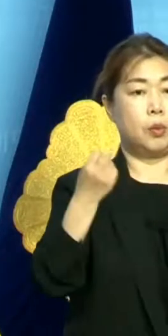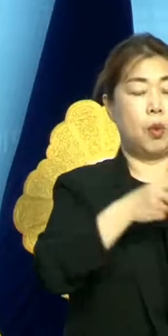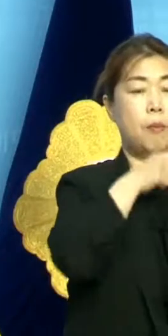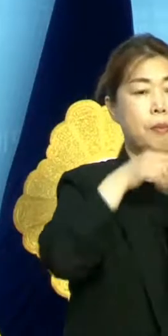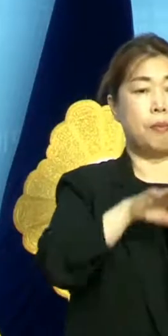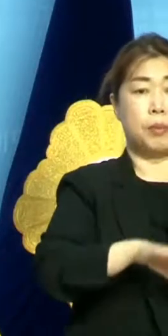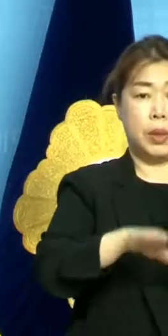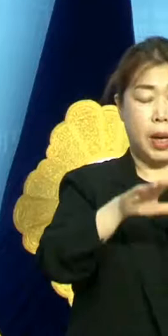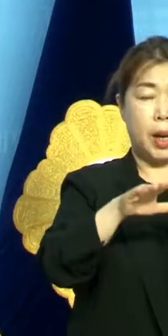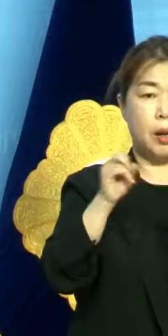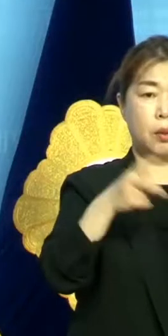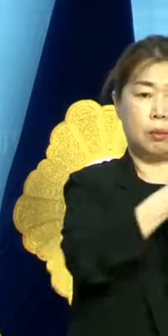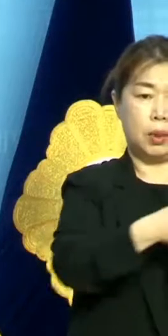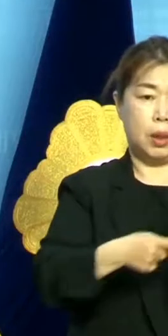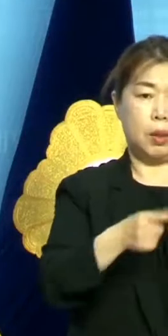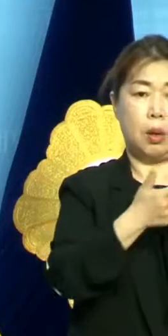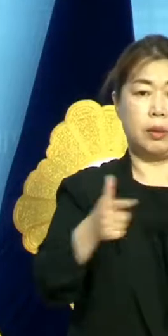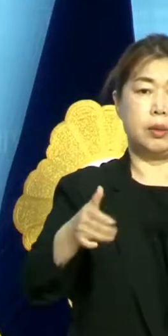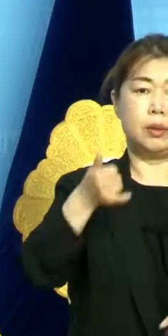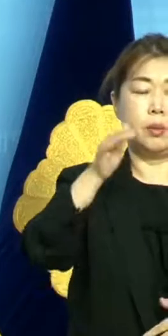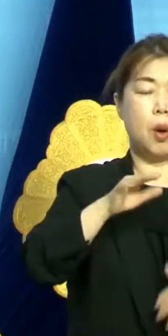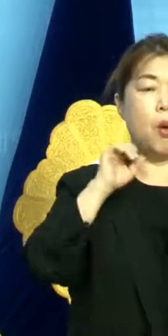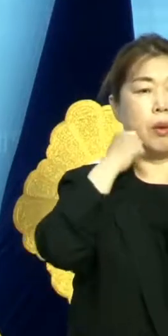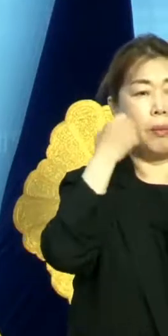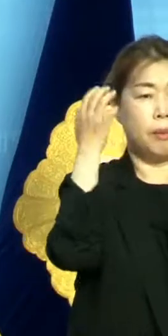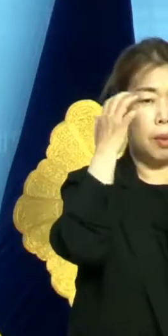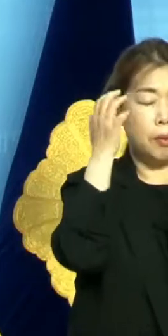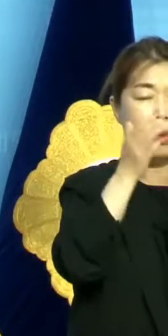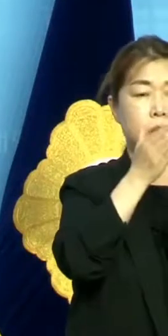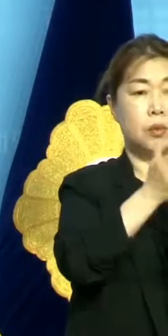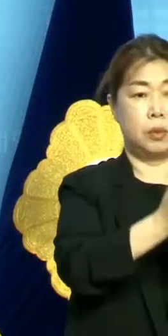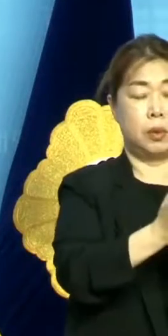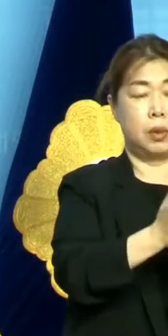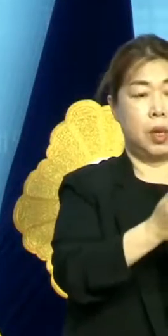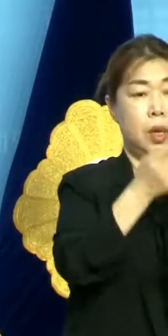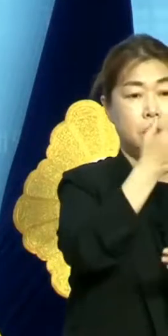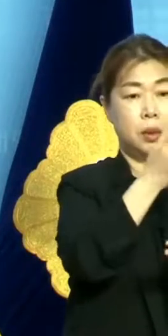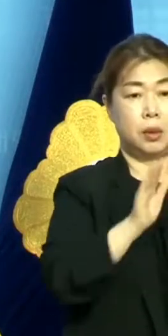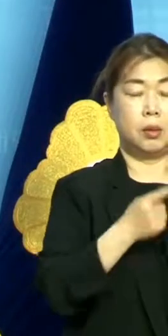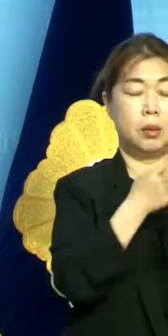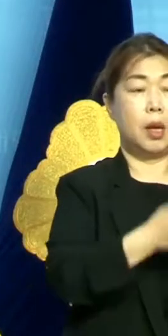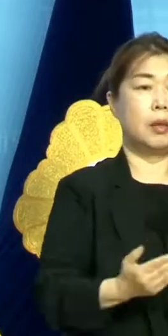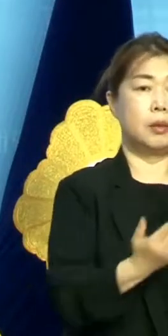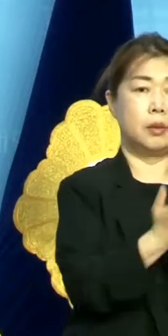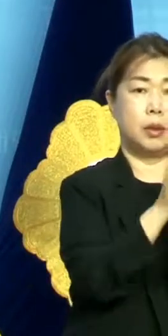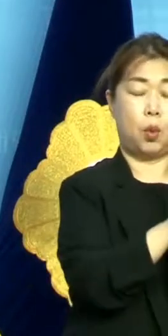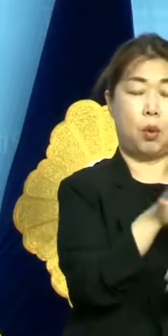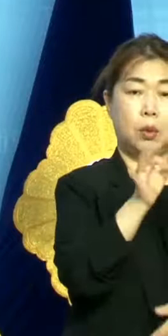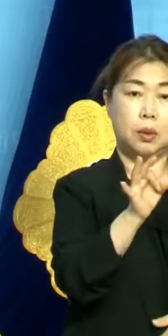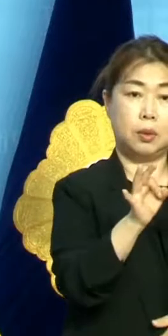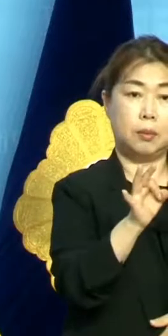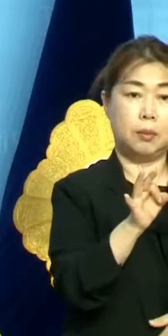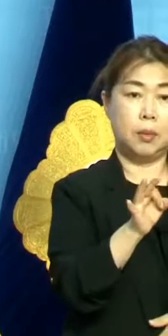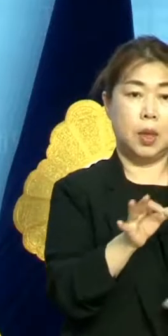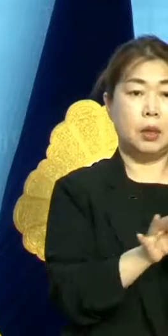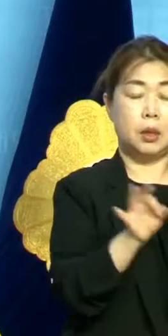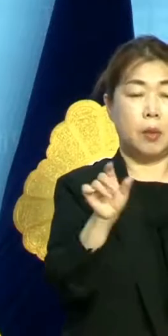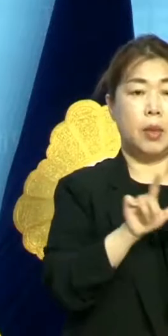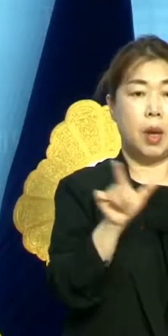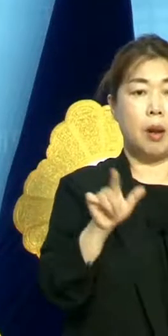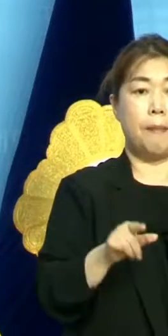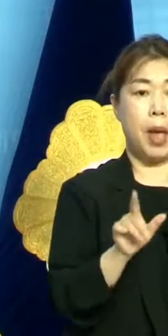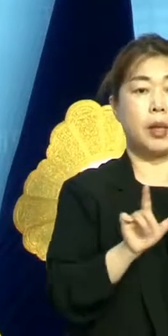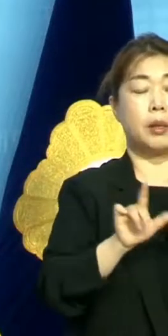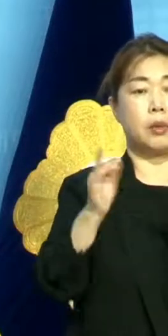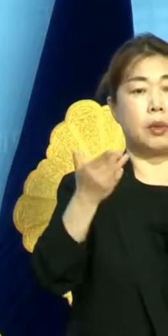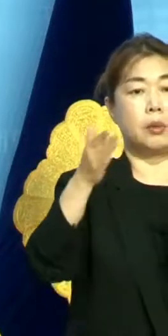많은 국민들이 또 어려움을 겪고 있습니다. 재난지원금 100일을 맞아 2차 재난지원금